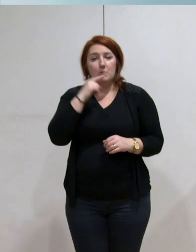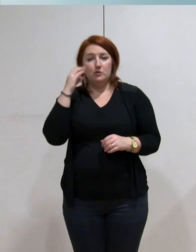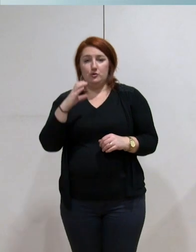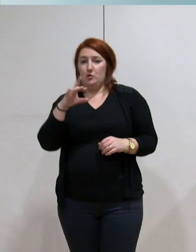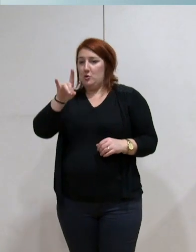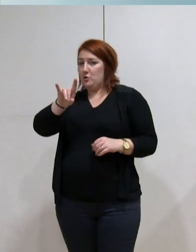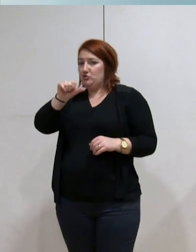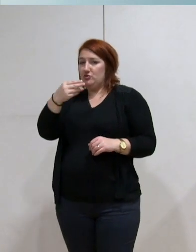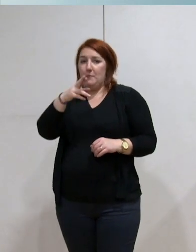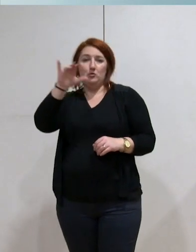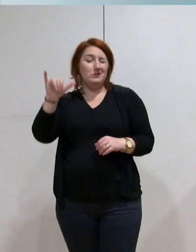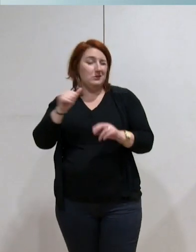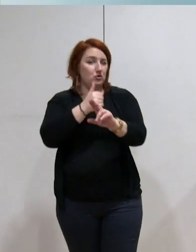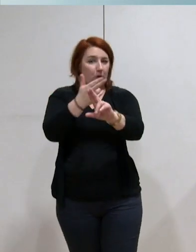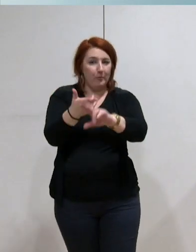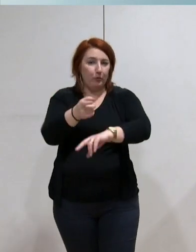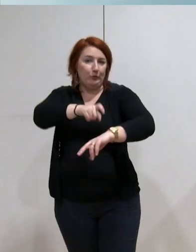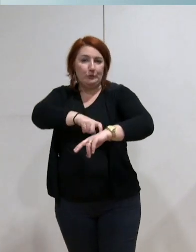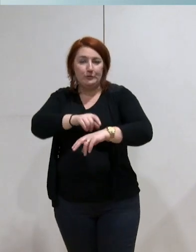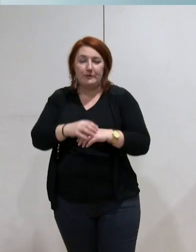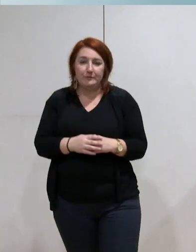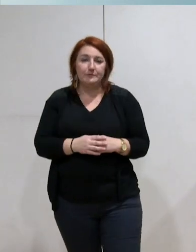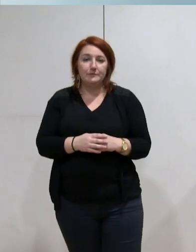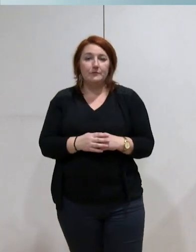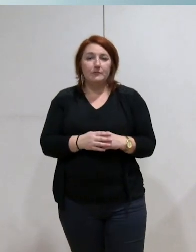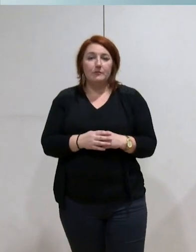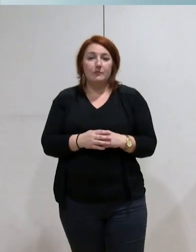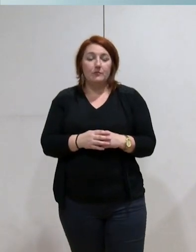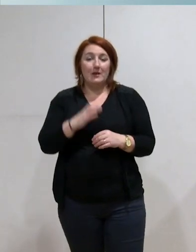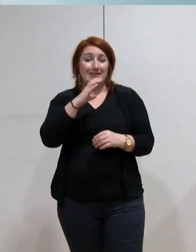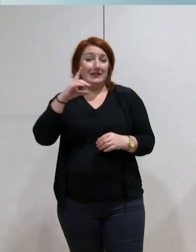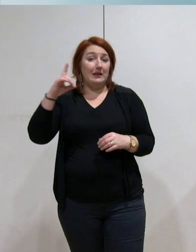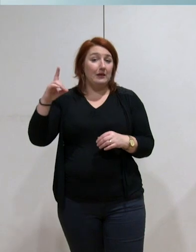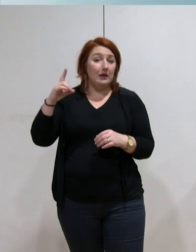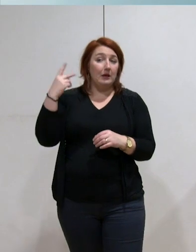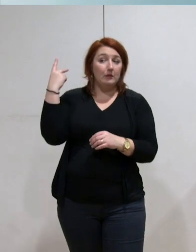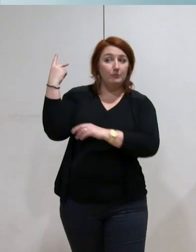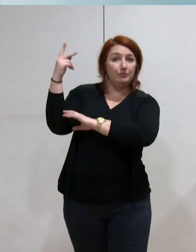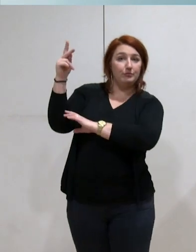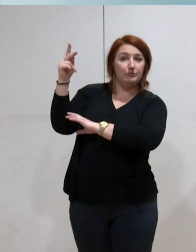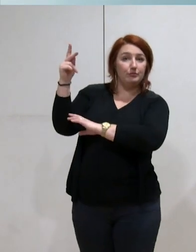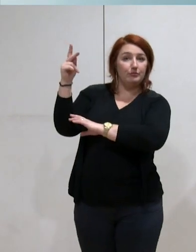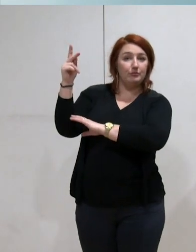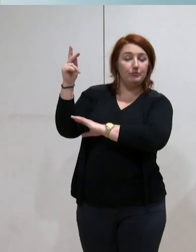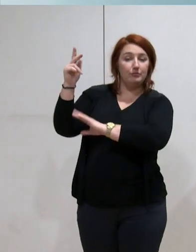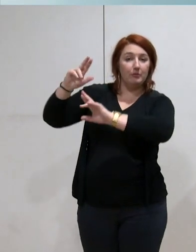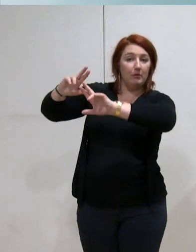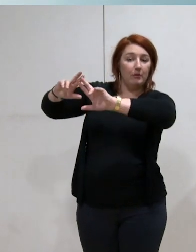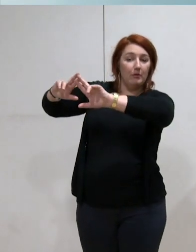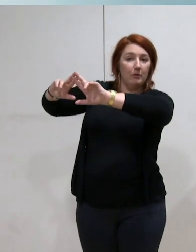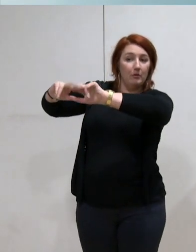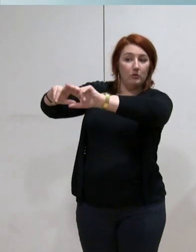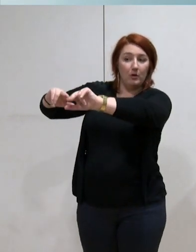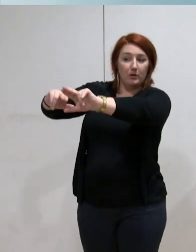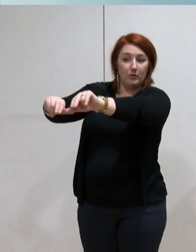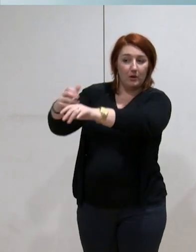chamussi on n' pas connaissance des emplois enfin des CDD qui effectivement vont être